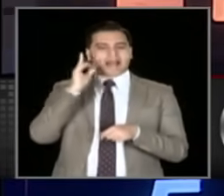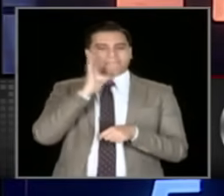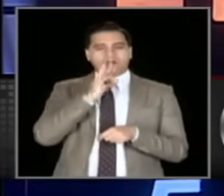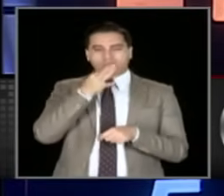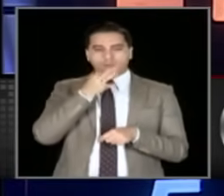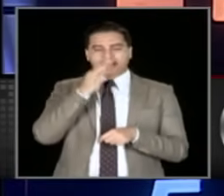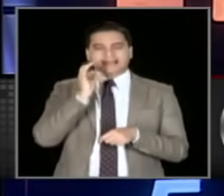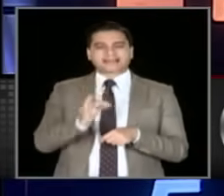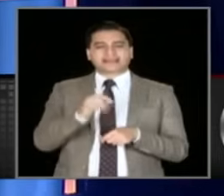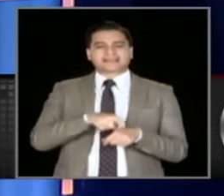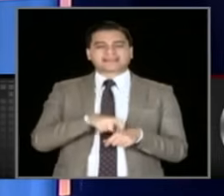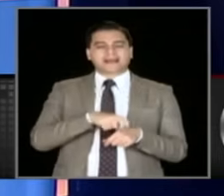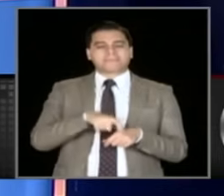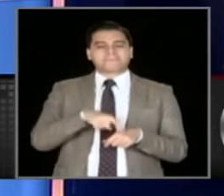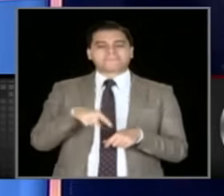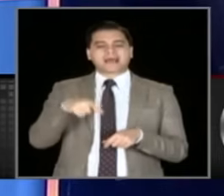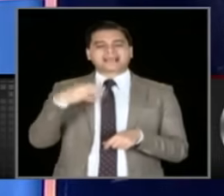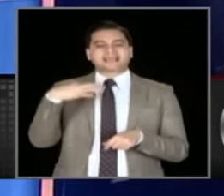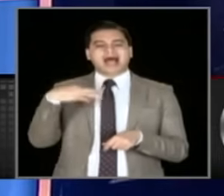العالم، فما هي؟